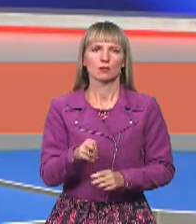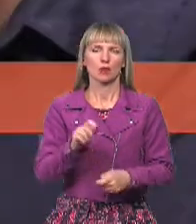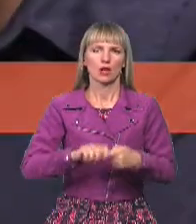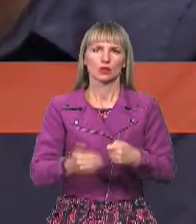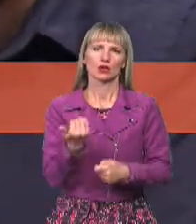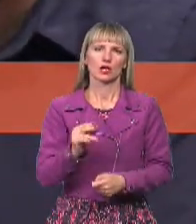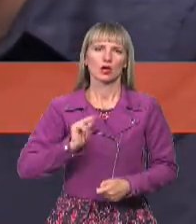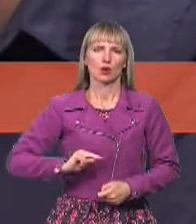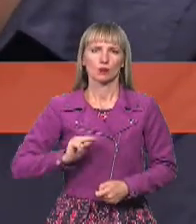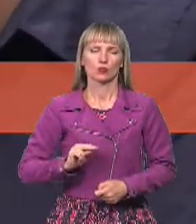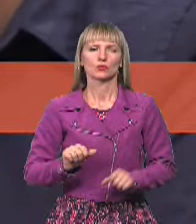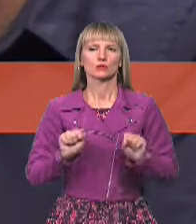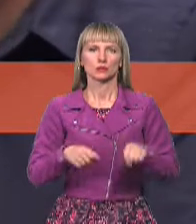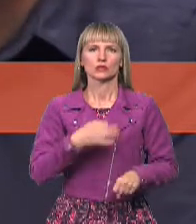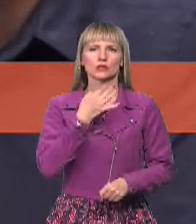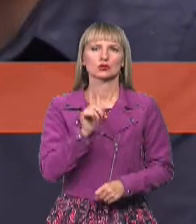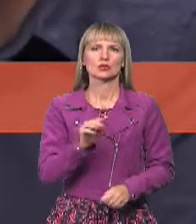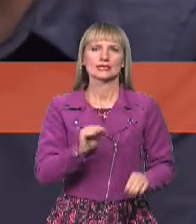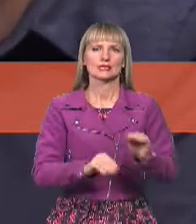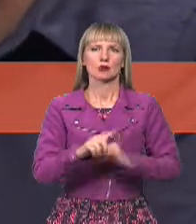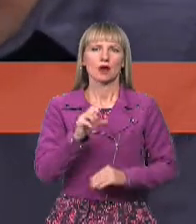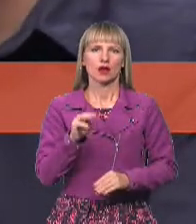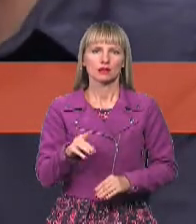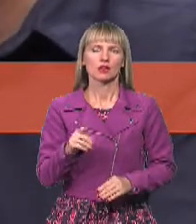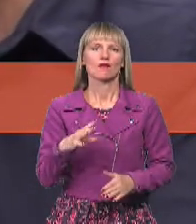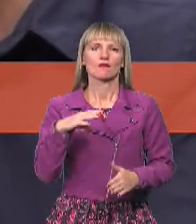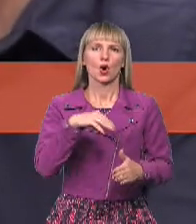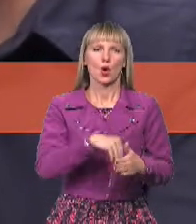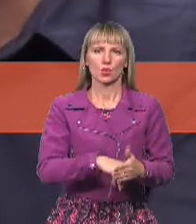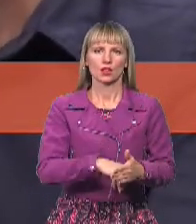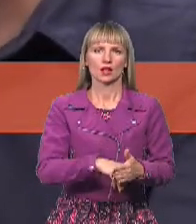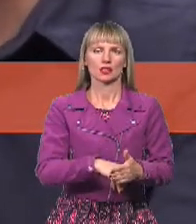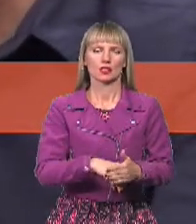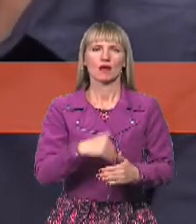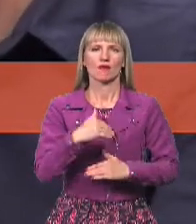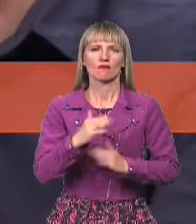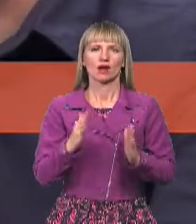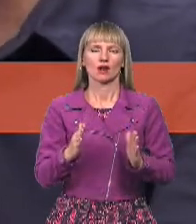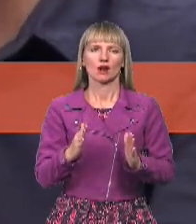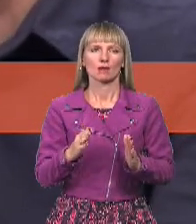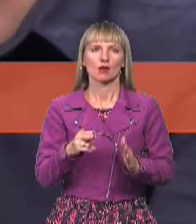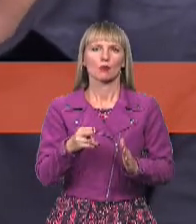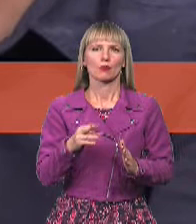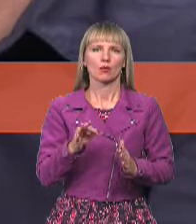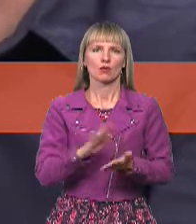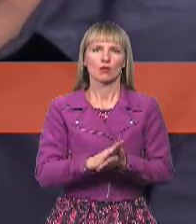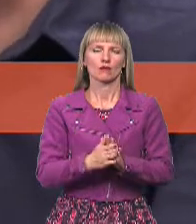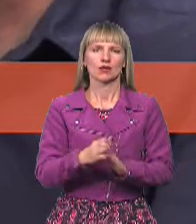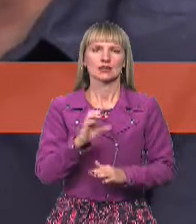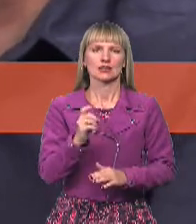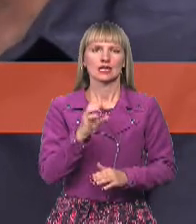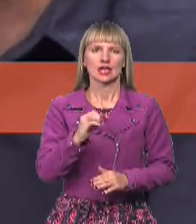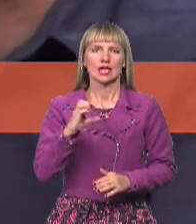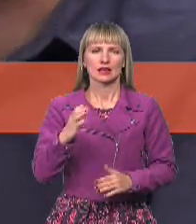роботи. Тобто ми можемо казати, що система ХАСП, вона входить фактично в рамках оцієї угоди про асоціацію, яку Україна